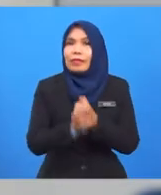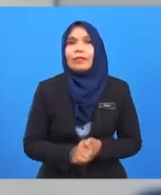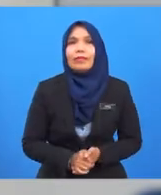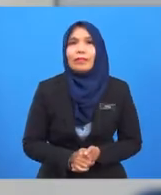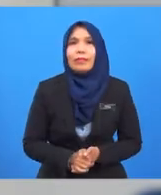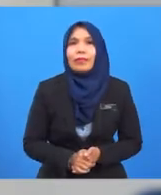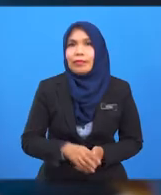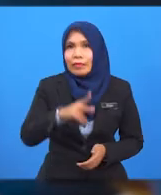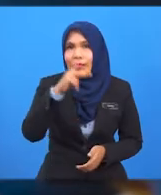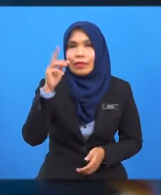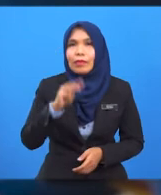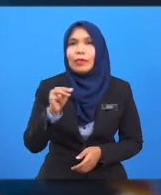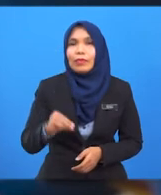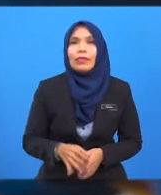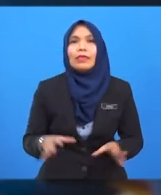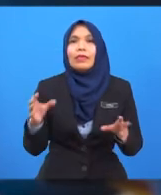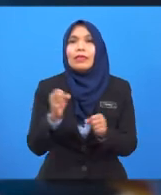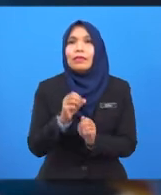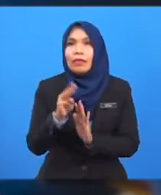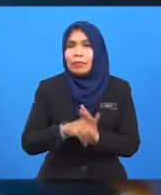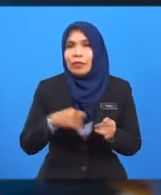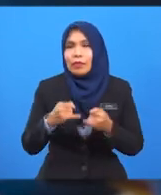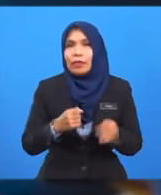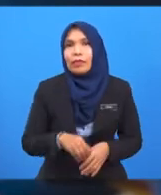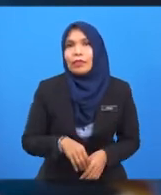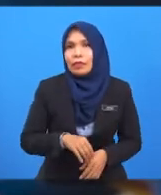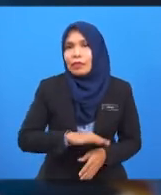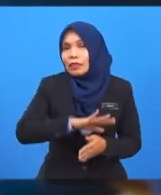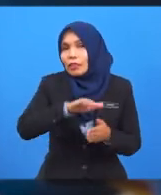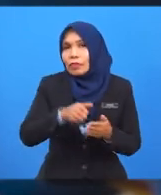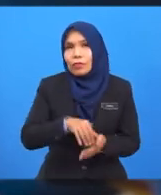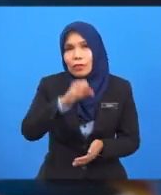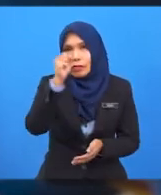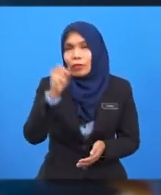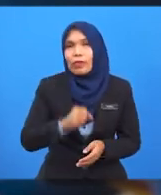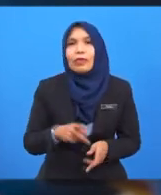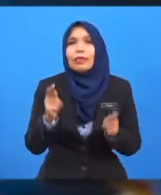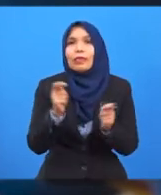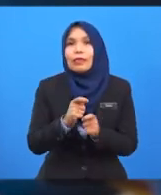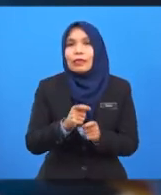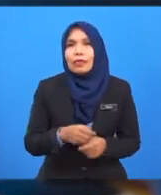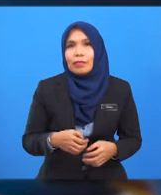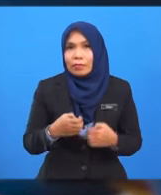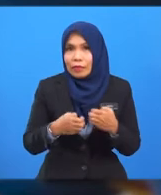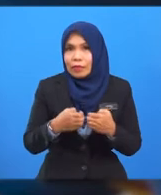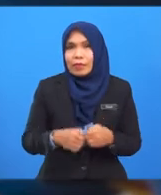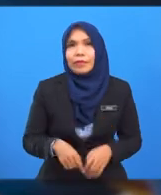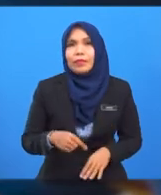Tahniah dan syabas kerana murid-murid dapat menjawab kesemua soalan berkaitan